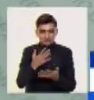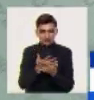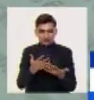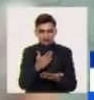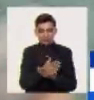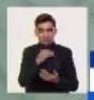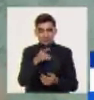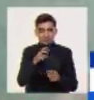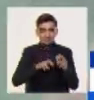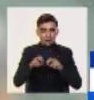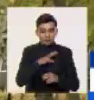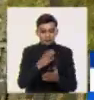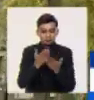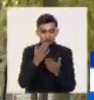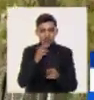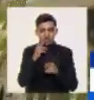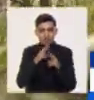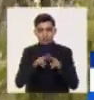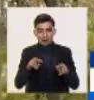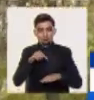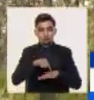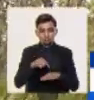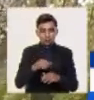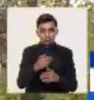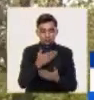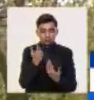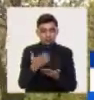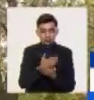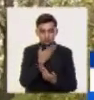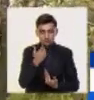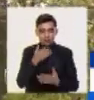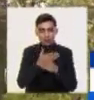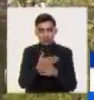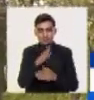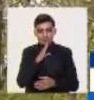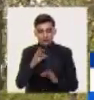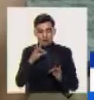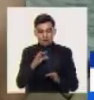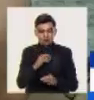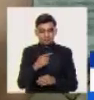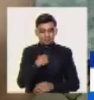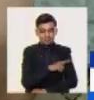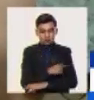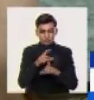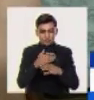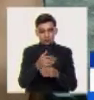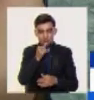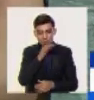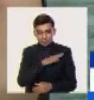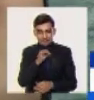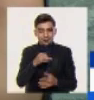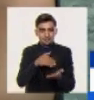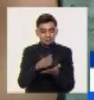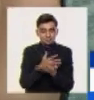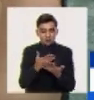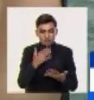она искала в интернете, но кроме жалоб на подобное состояние ничего не нашла. Помочь девушке не смогли наши медики. В итоге пришлось отказаться